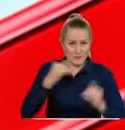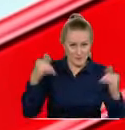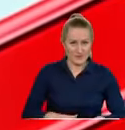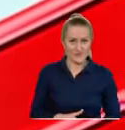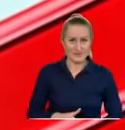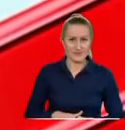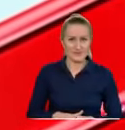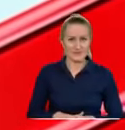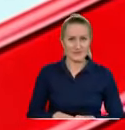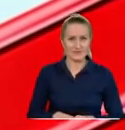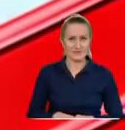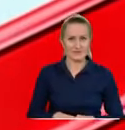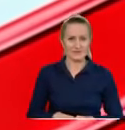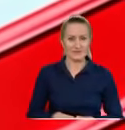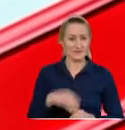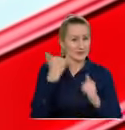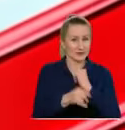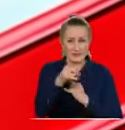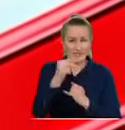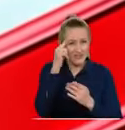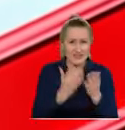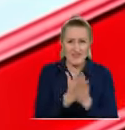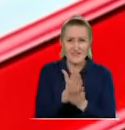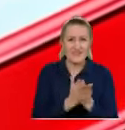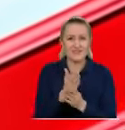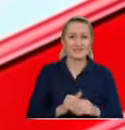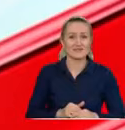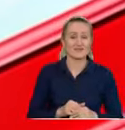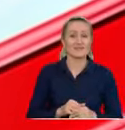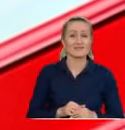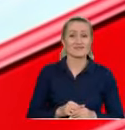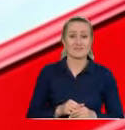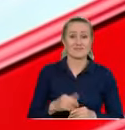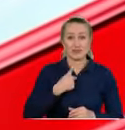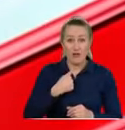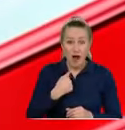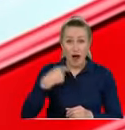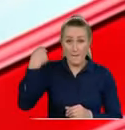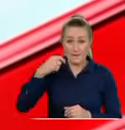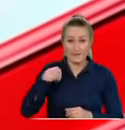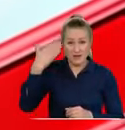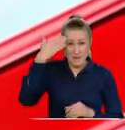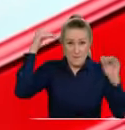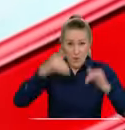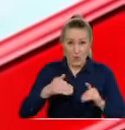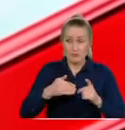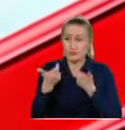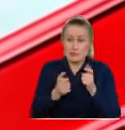A jeśli nie wierzycie, że jako prezydent potrafię wymusić likwidację podatku